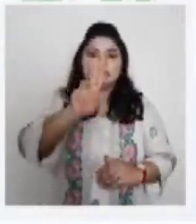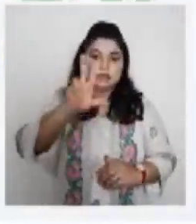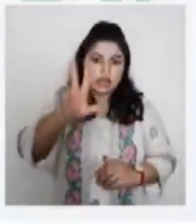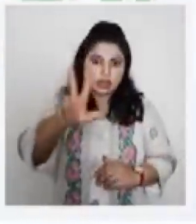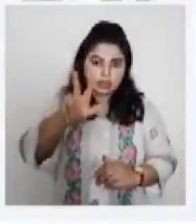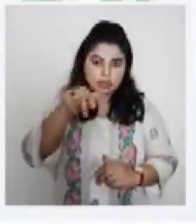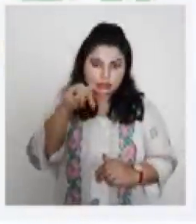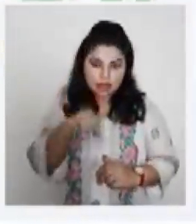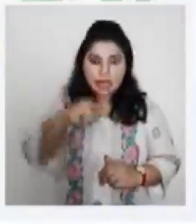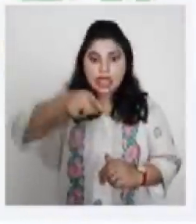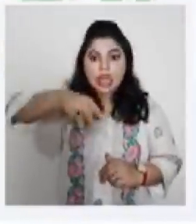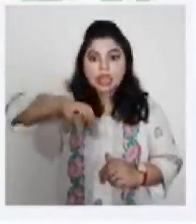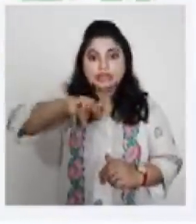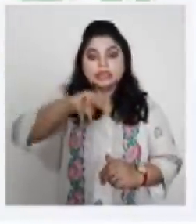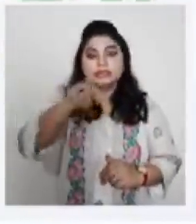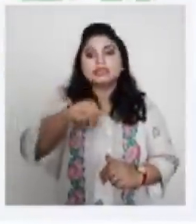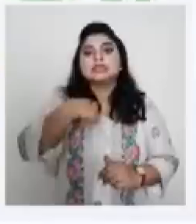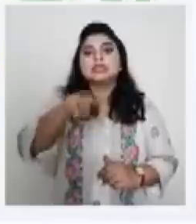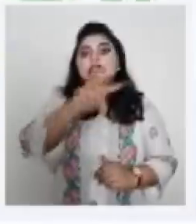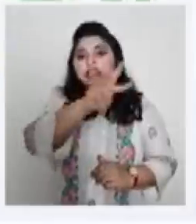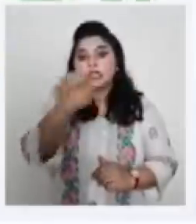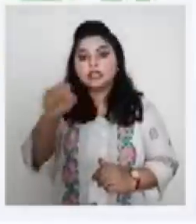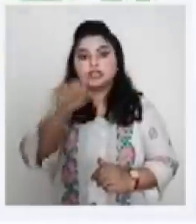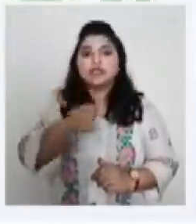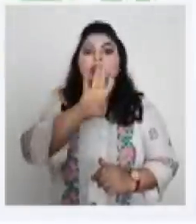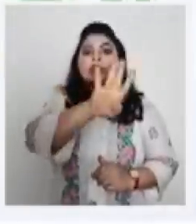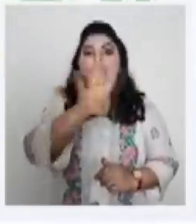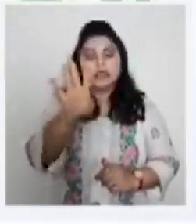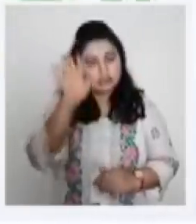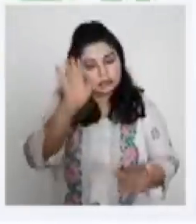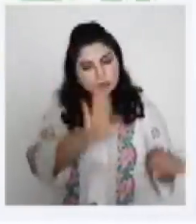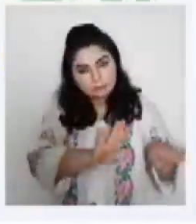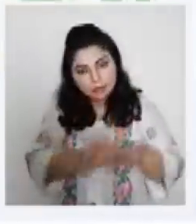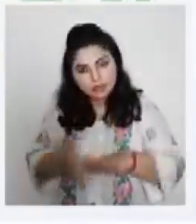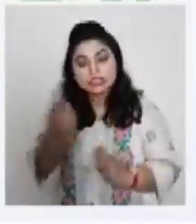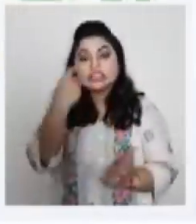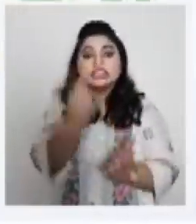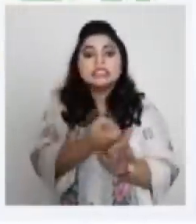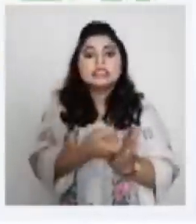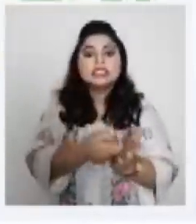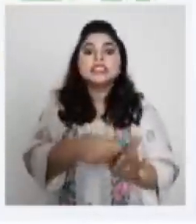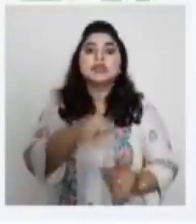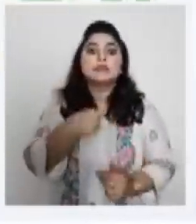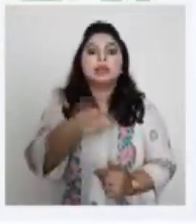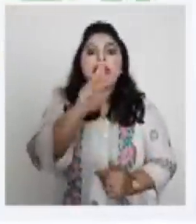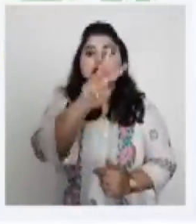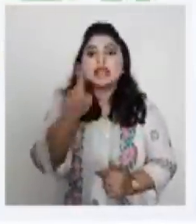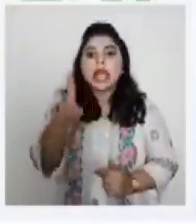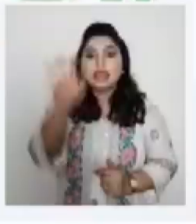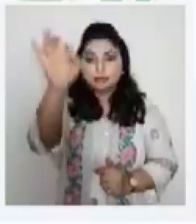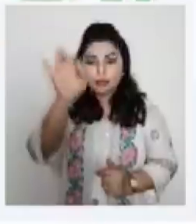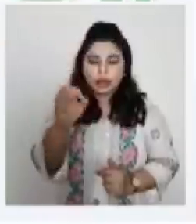৩৯.২৬%। গত ২৪ ঘন্টায় মৃত্যুবরণ করেছেন ৩৮ জন। এ পর্যন্ত ১,৩৪৩ জন মৃত্যুবরণ